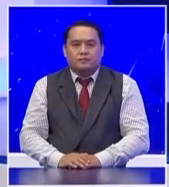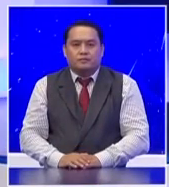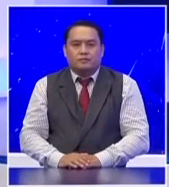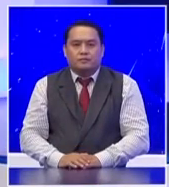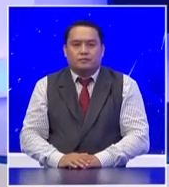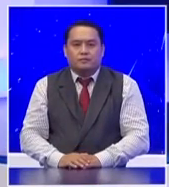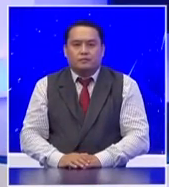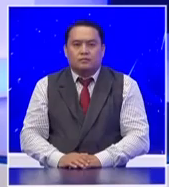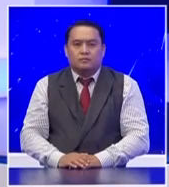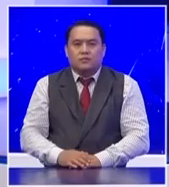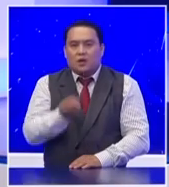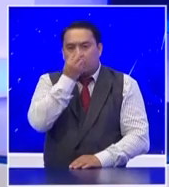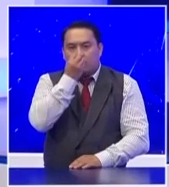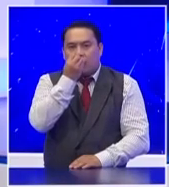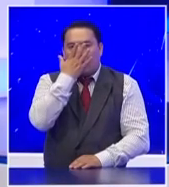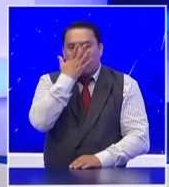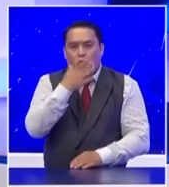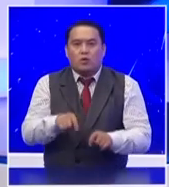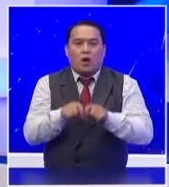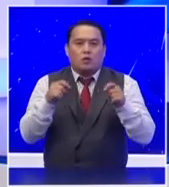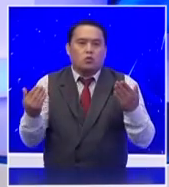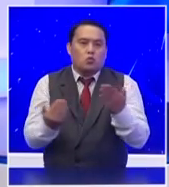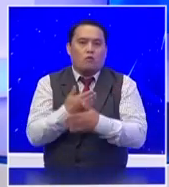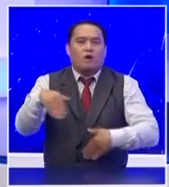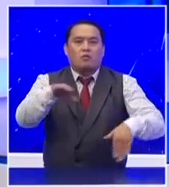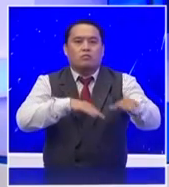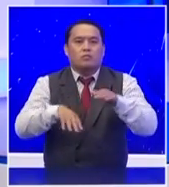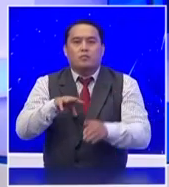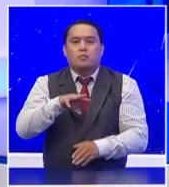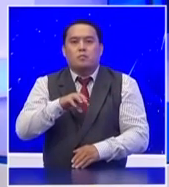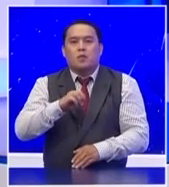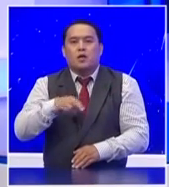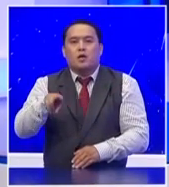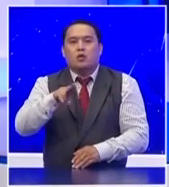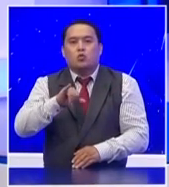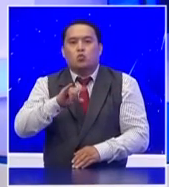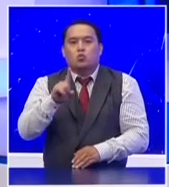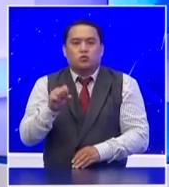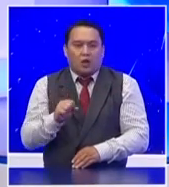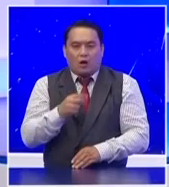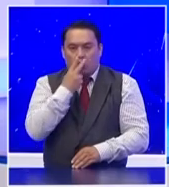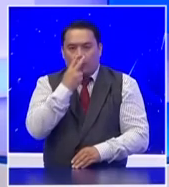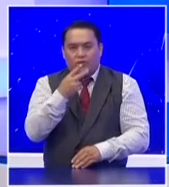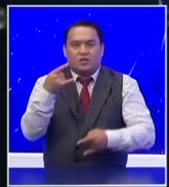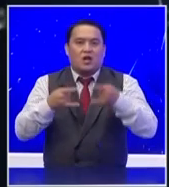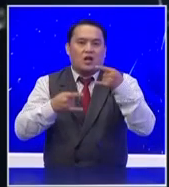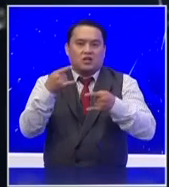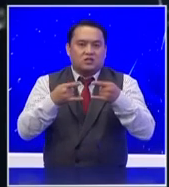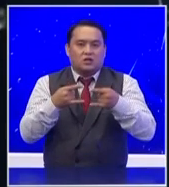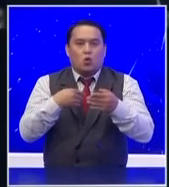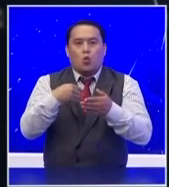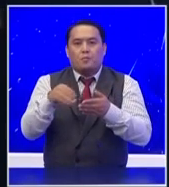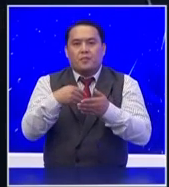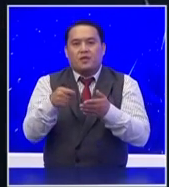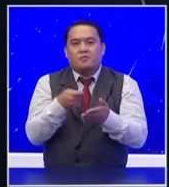В токийском аквариуме Sunshine открылся новый бассейн для медуз. Удивительным панорамным видом можно полюбоваться только заранее, купив